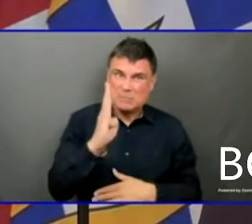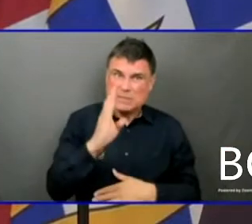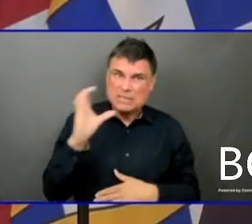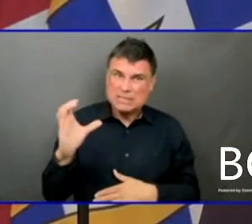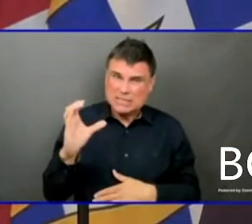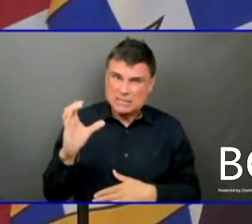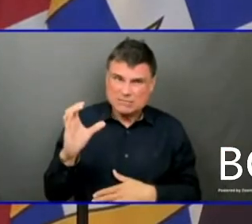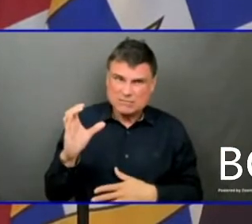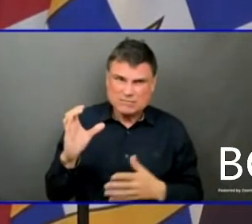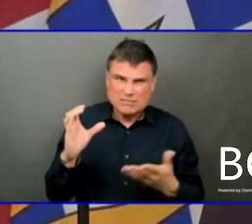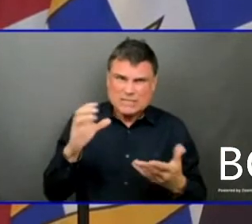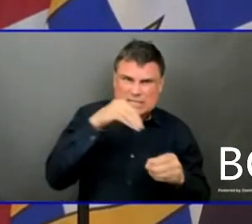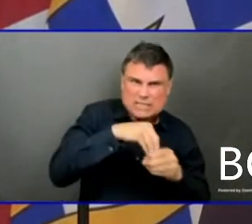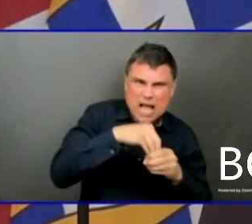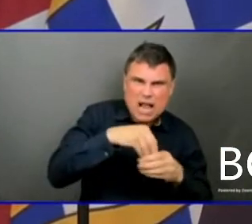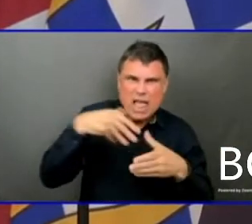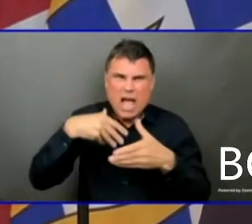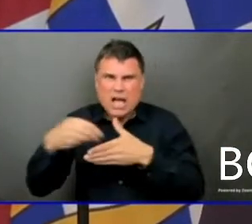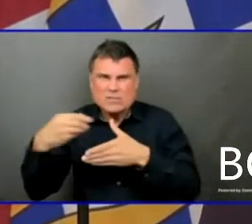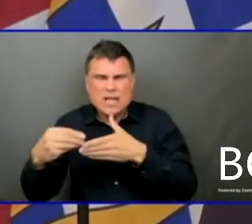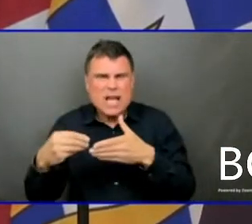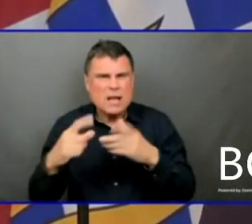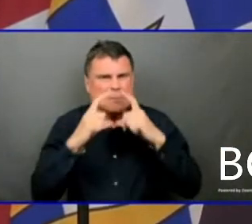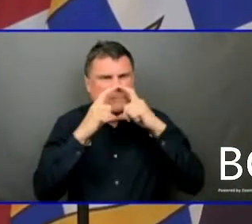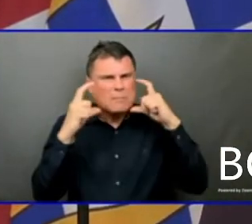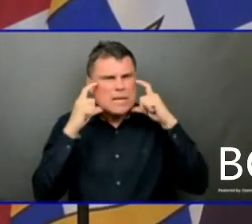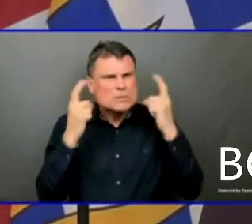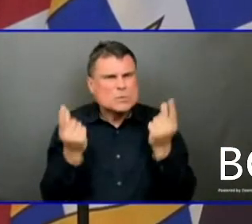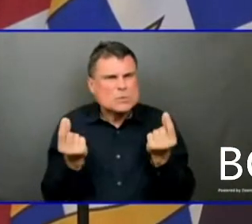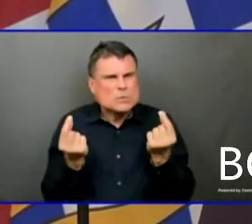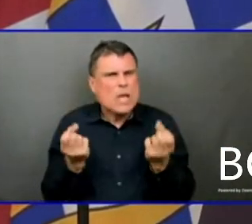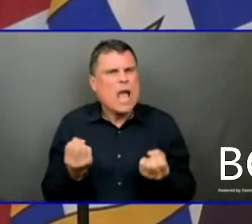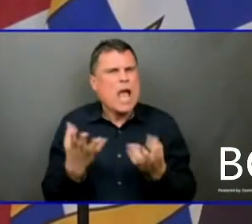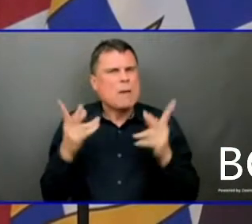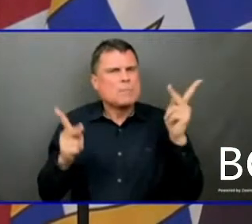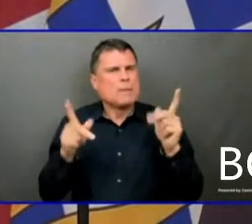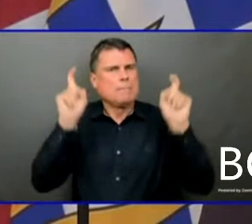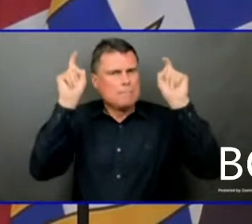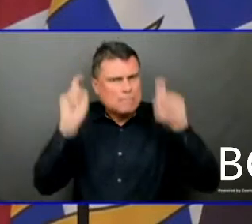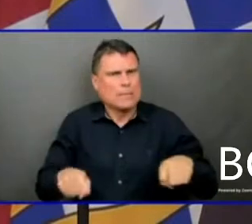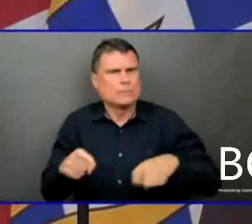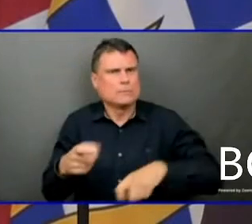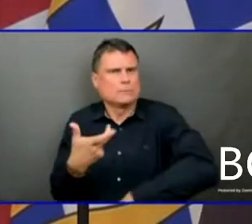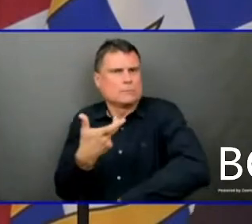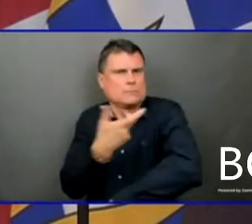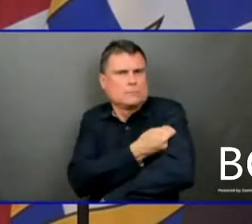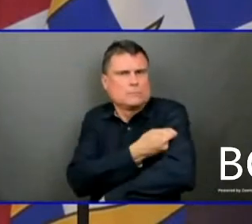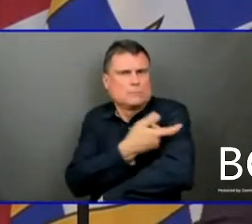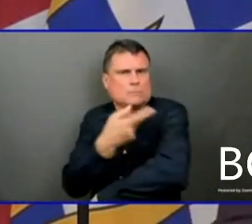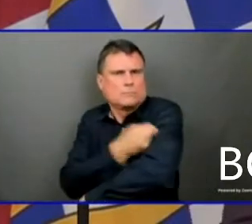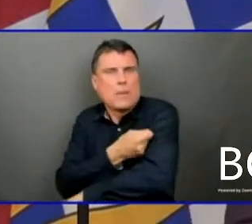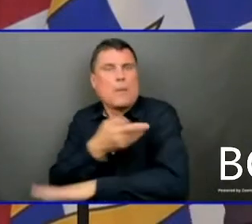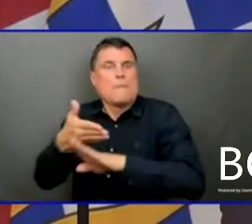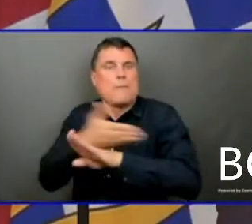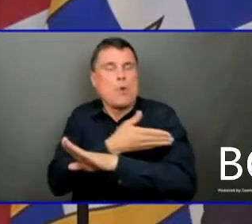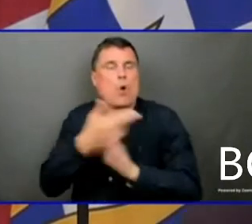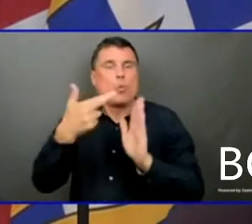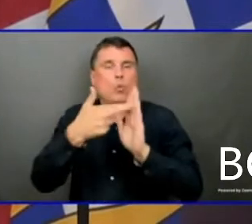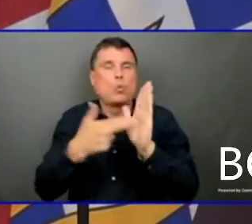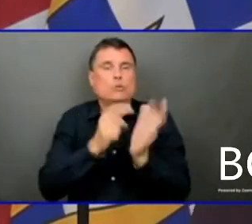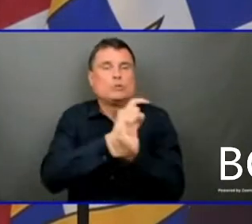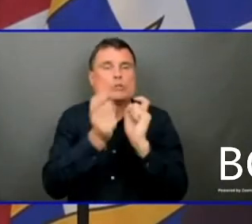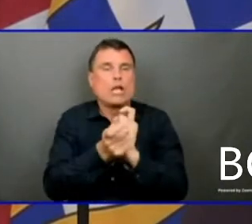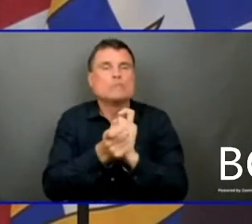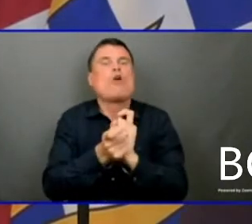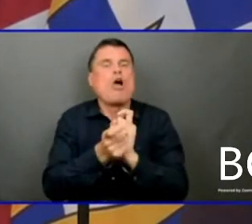政策啊？你预计一下有没有改 ？Of when we're going to have guidance like that. Sure. So there's a couple things about that.